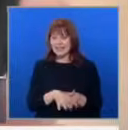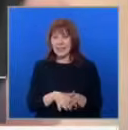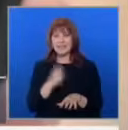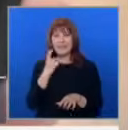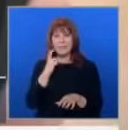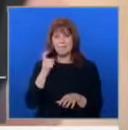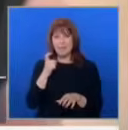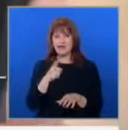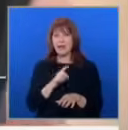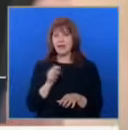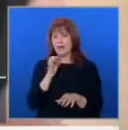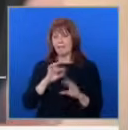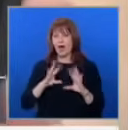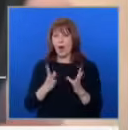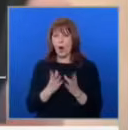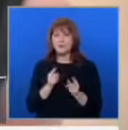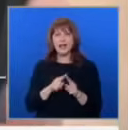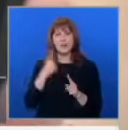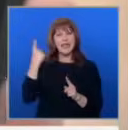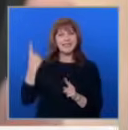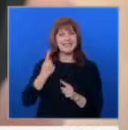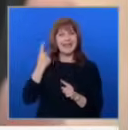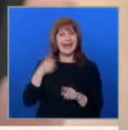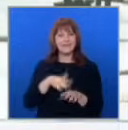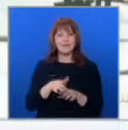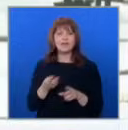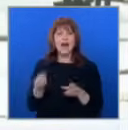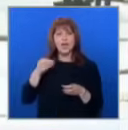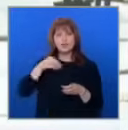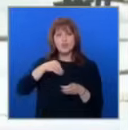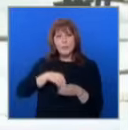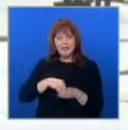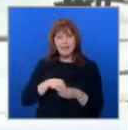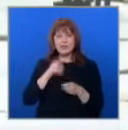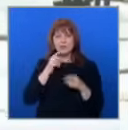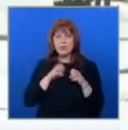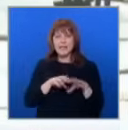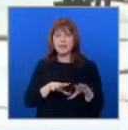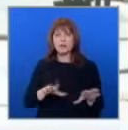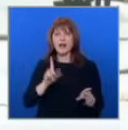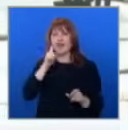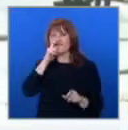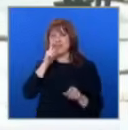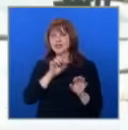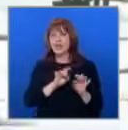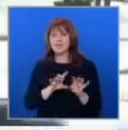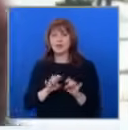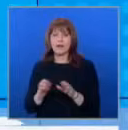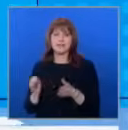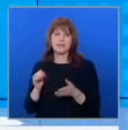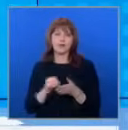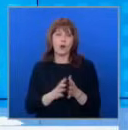няма нищо общо с така наречената сиренна система, а е допълнителен канал за разпространение на важна информация до хората.